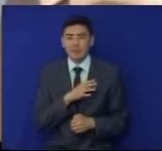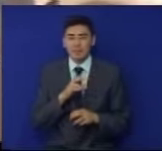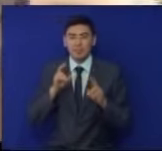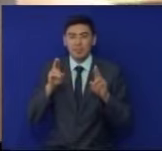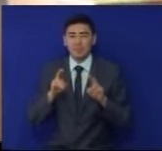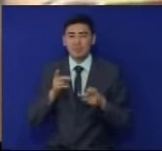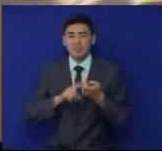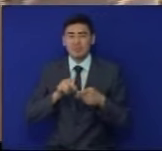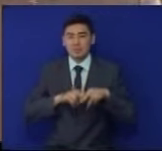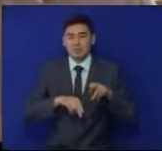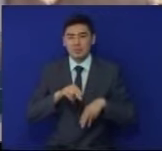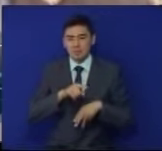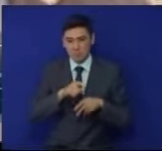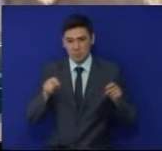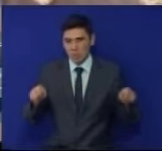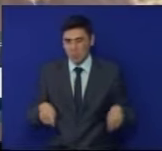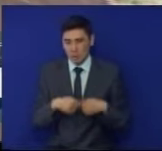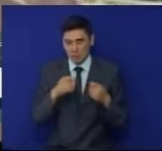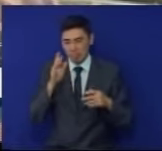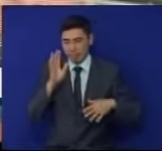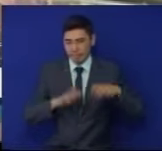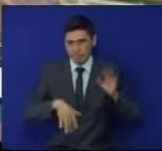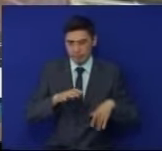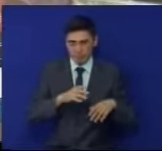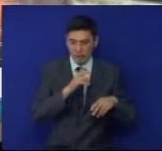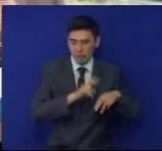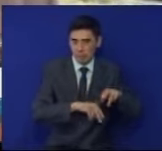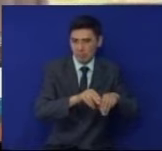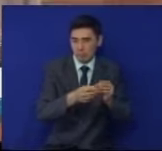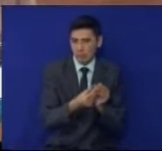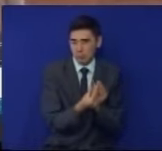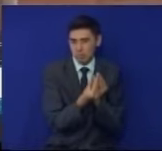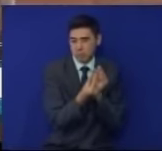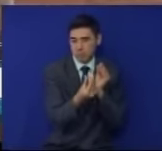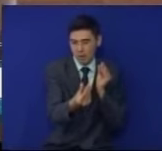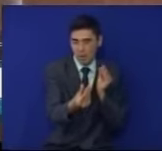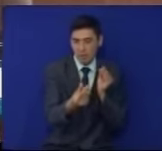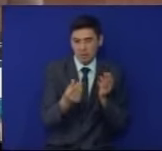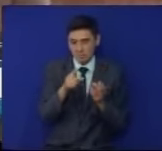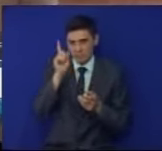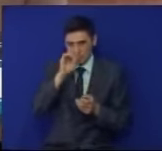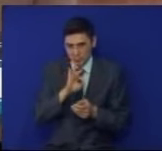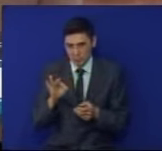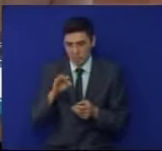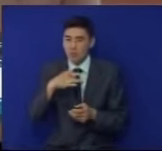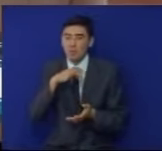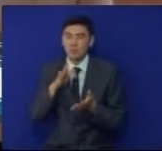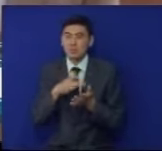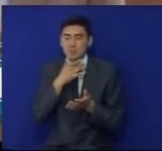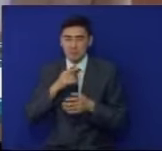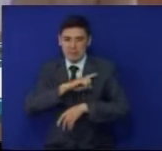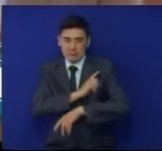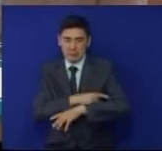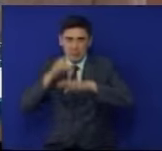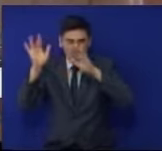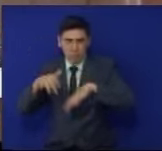была подпорная стена, вот этой проблемы здесь не было. Вы знаете, у нас погода, климат портится. Тут раз обильные